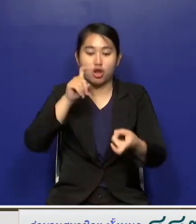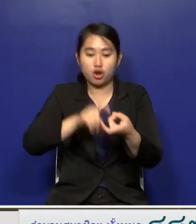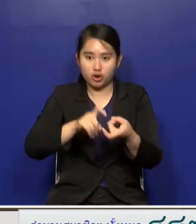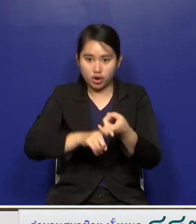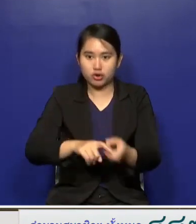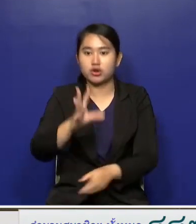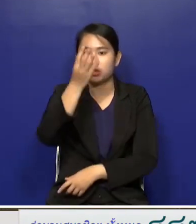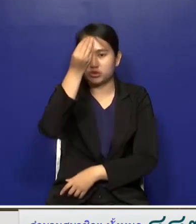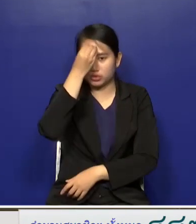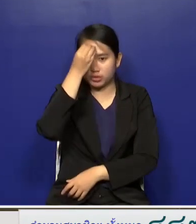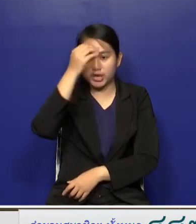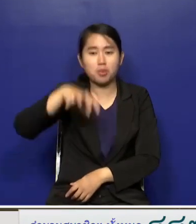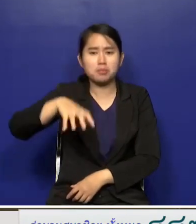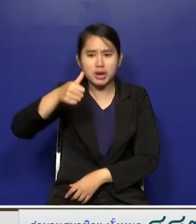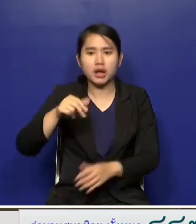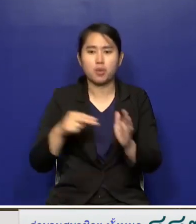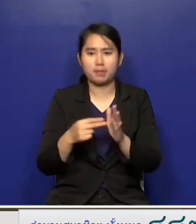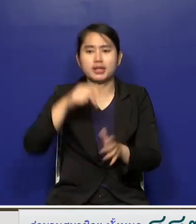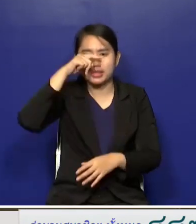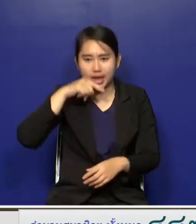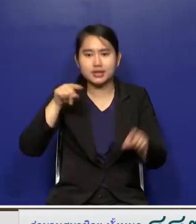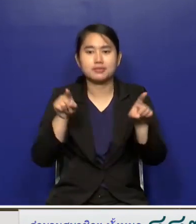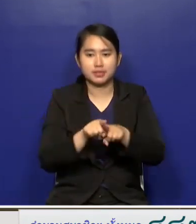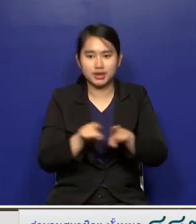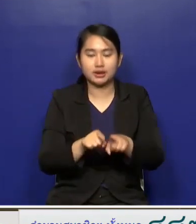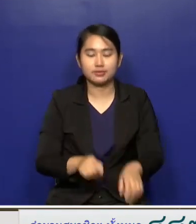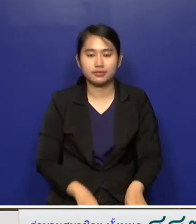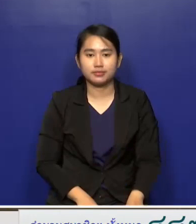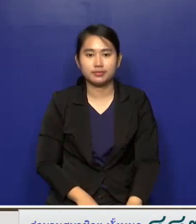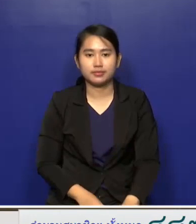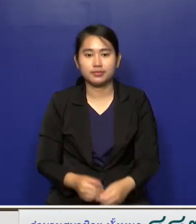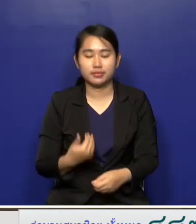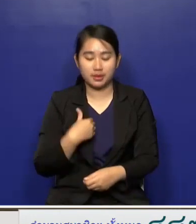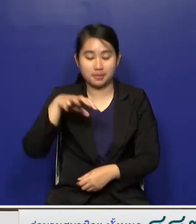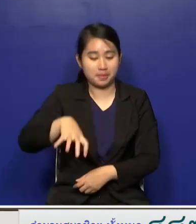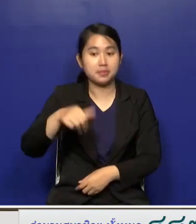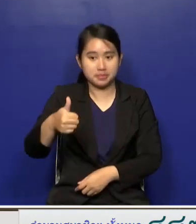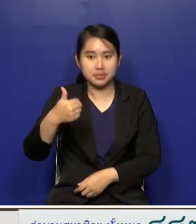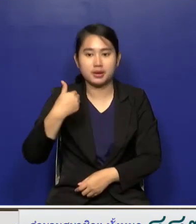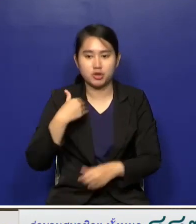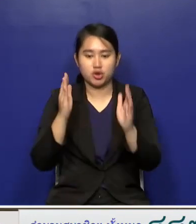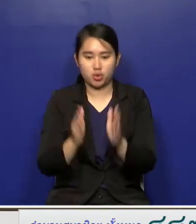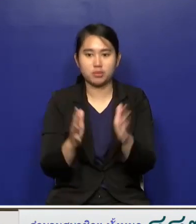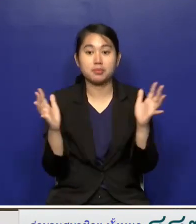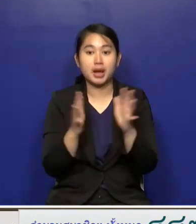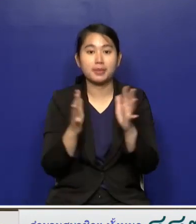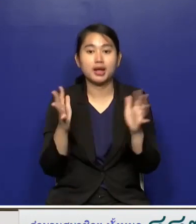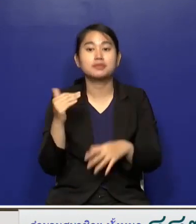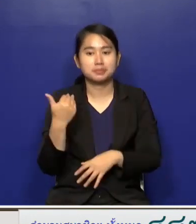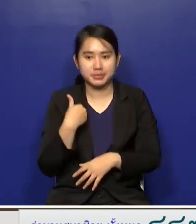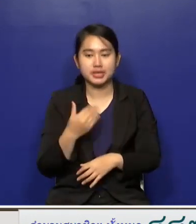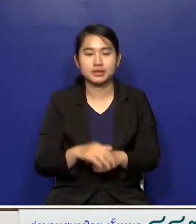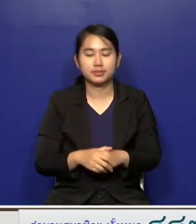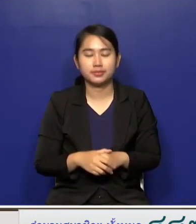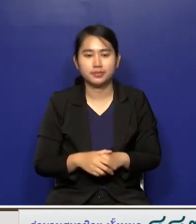ต้นประเทศไทยก็เหมือนกันครับท่านประธานเรามีเขตเมืองที่มีประชากรหนาแน่